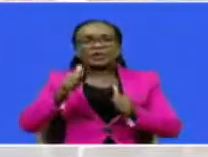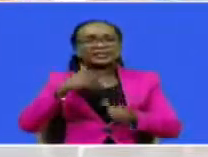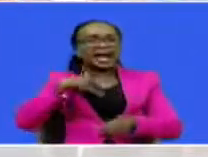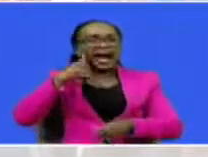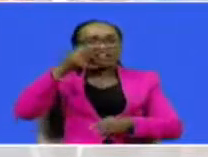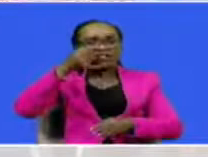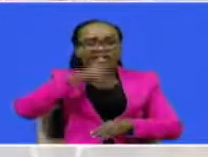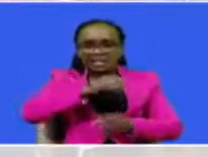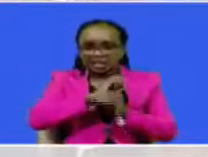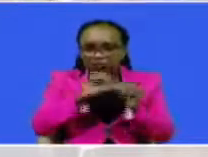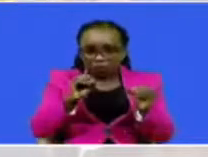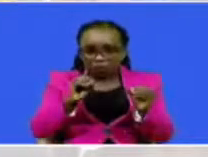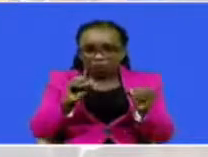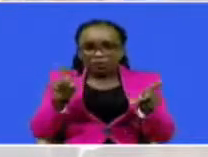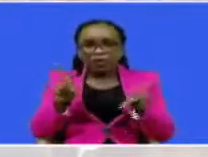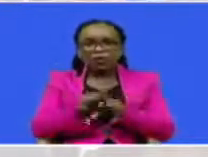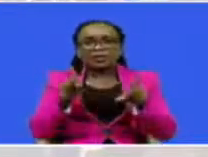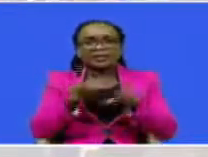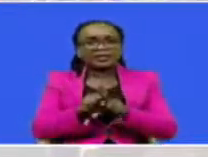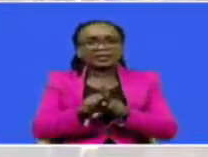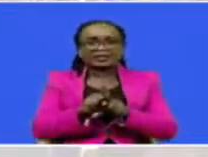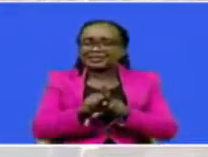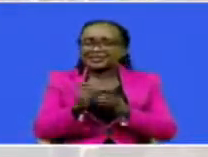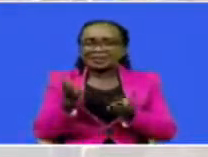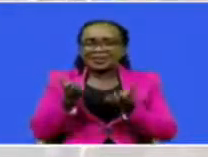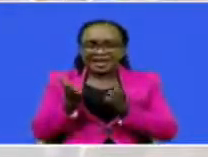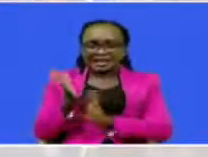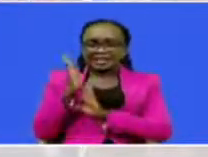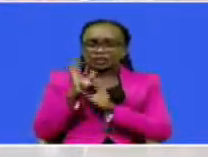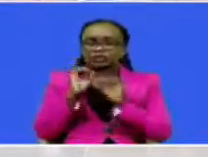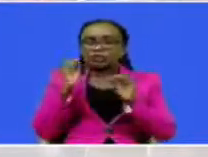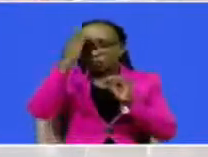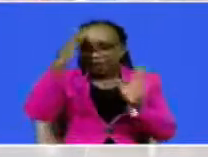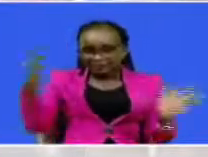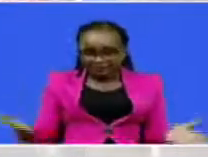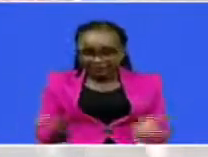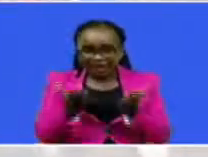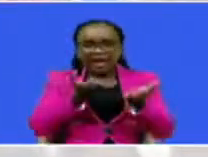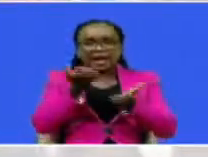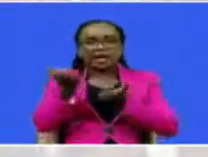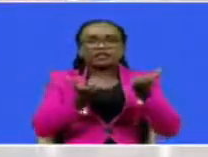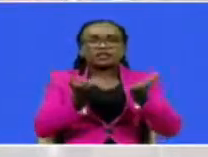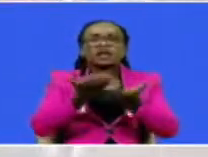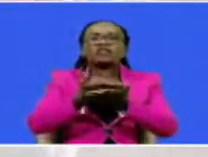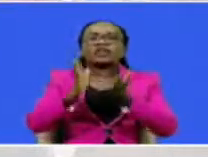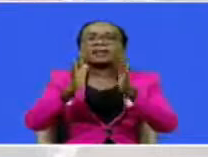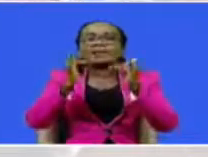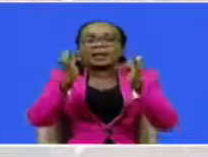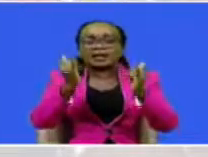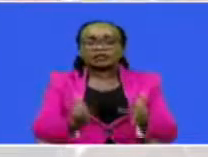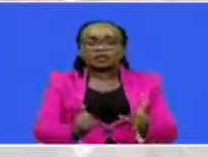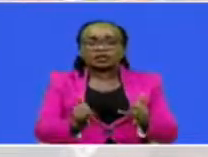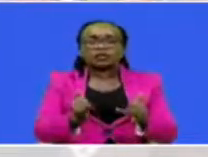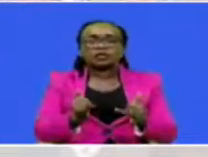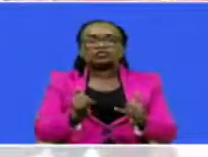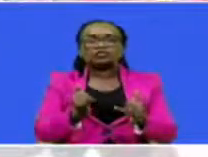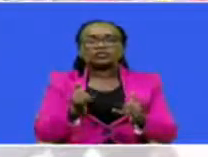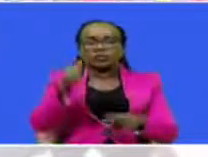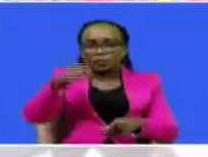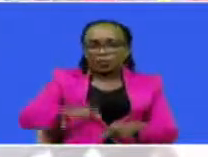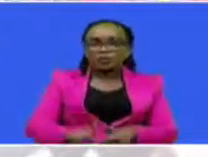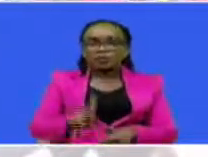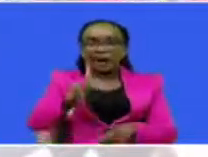interest, ambayo hautaulizwa security, ndio tuinue biashara ya kila mtu kutoka chini tukipanda nayo